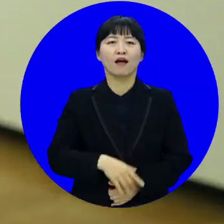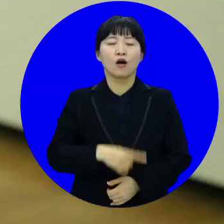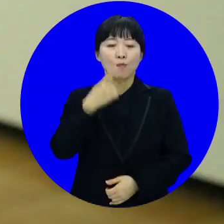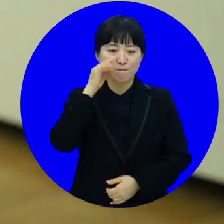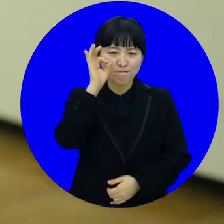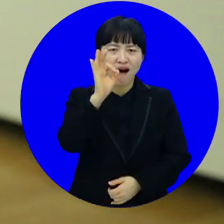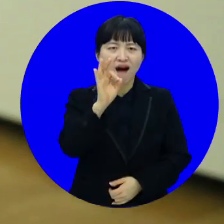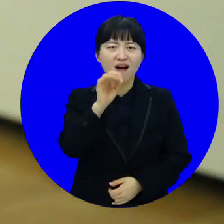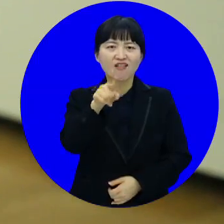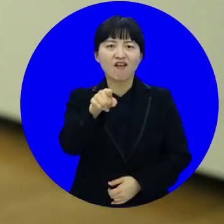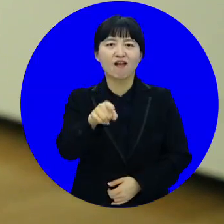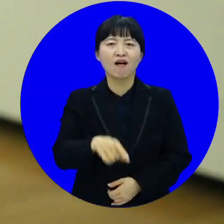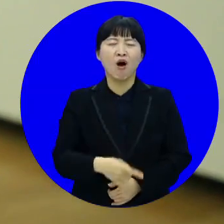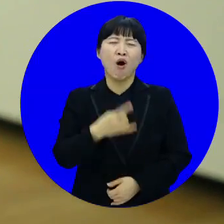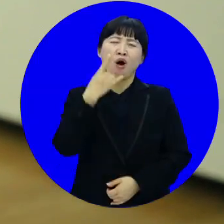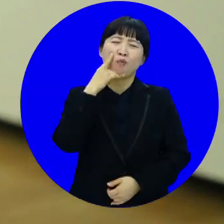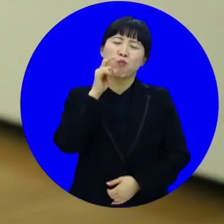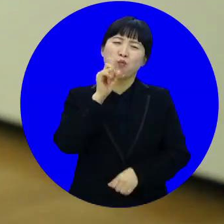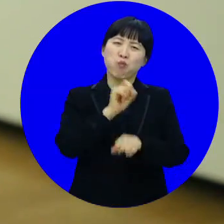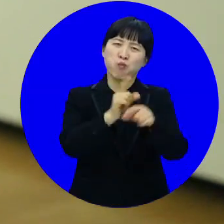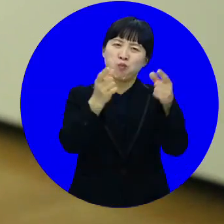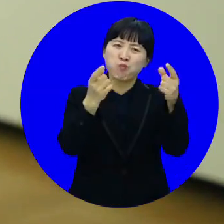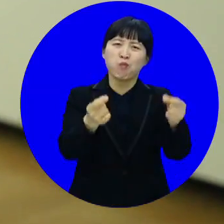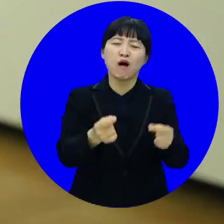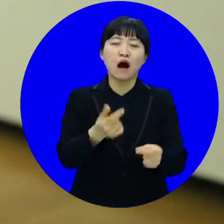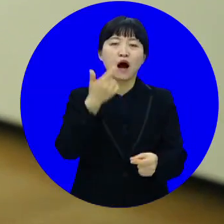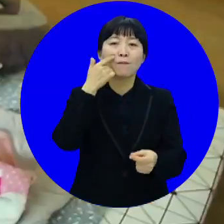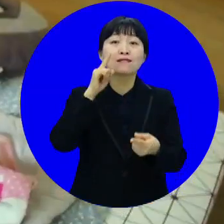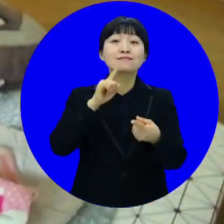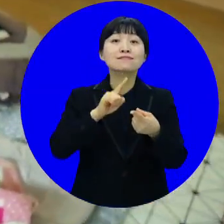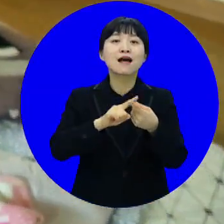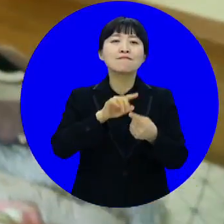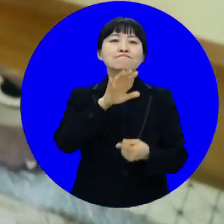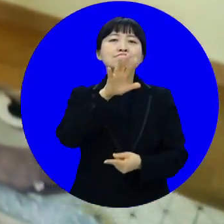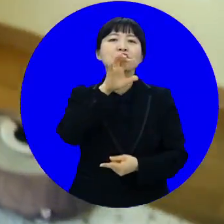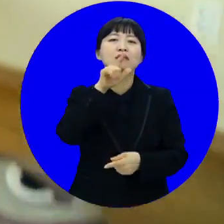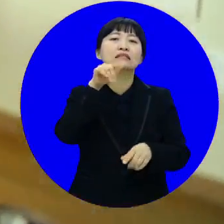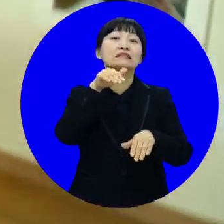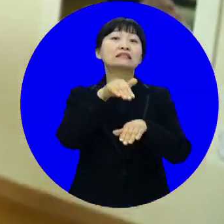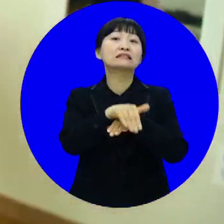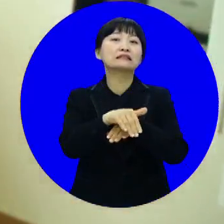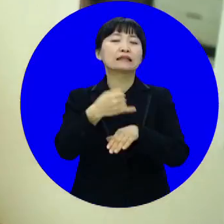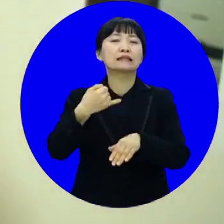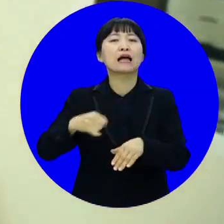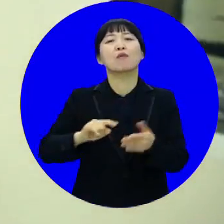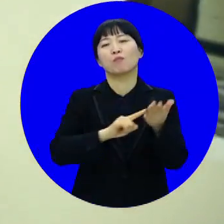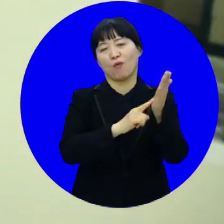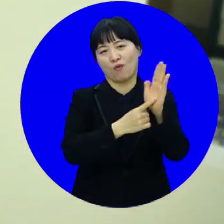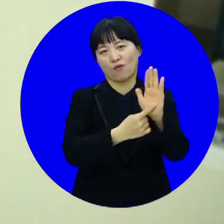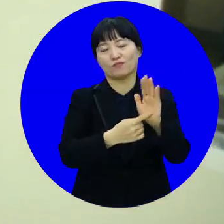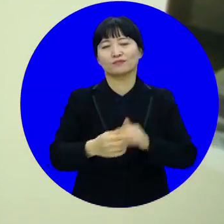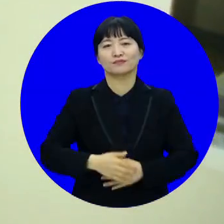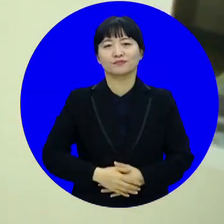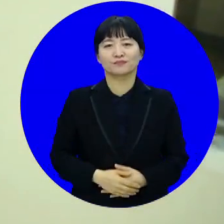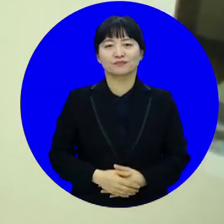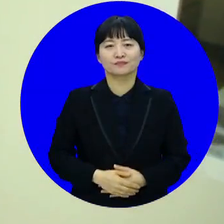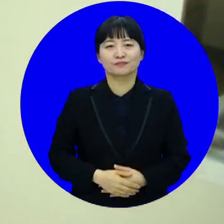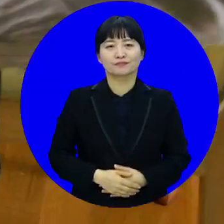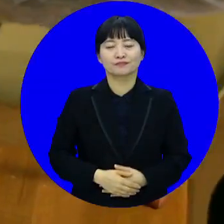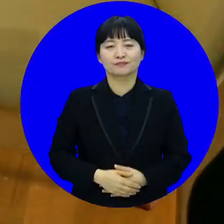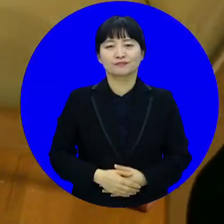봐줘. 지 엄마랑 똑같냐? 아빠에 대한 불만을 이런 식으로 표현하는 미나.